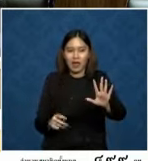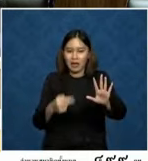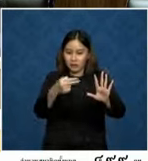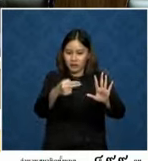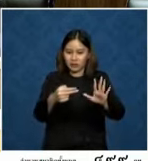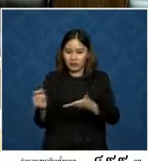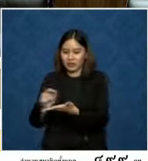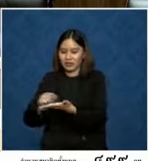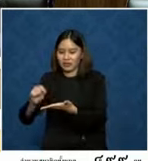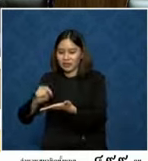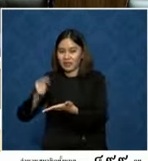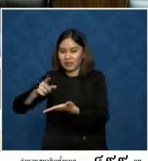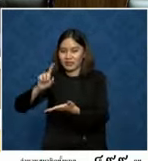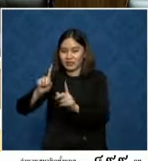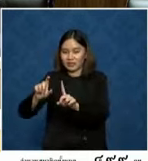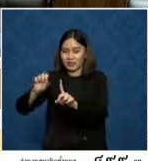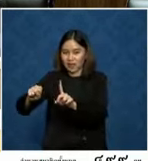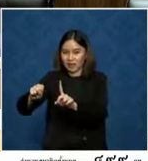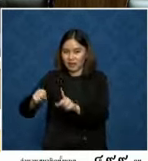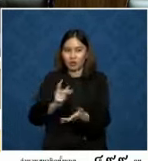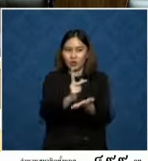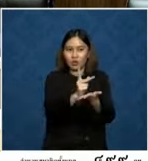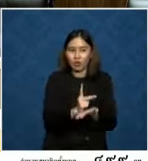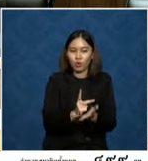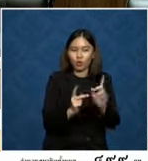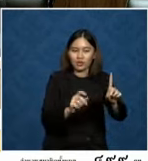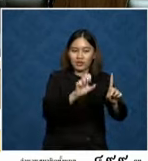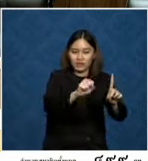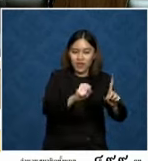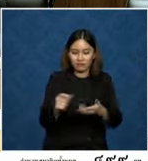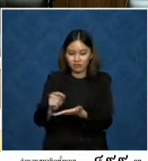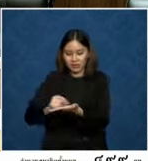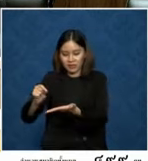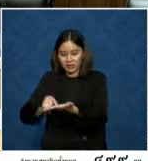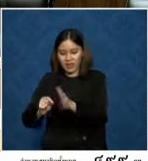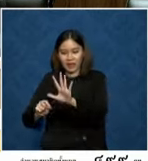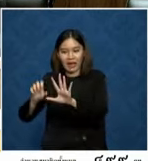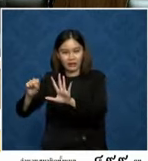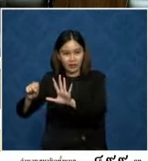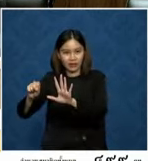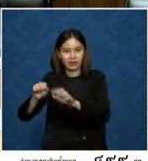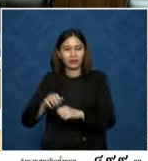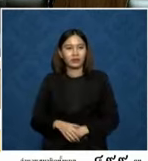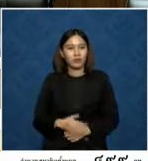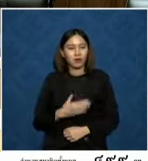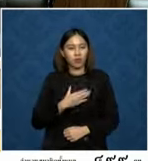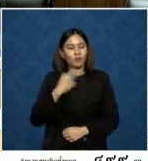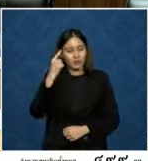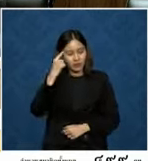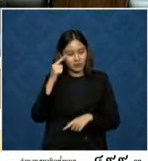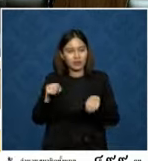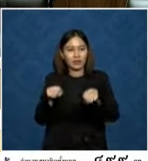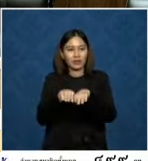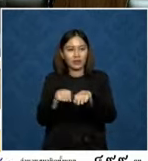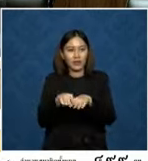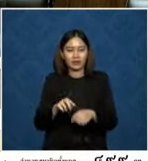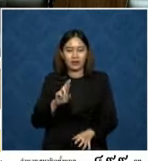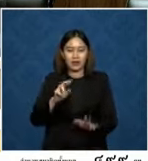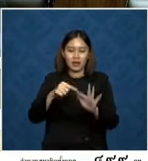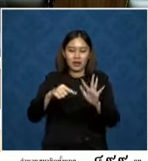ขียนเช็ค 100,000 กู้แค่ 100,000 เขียนเช็ค 500,000 ท่านประธานที่เคารพผมเห็นด้วยกับร่